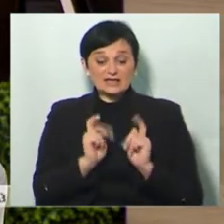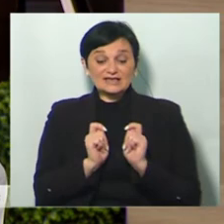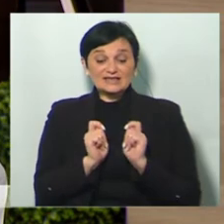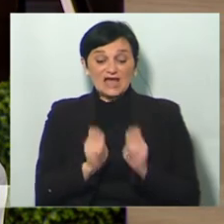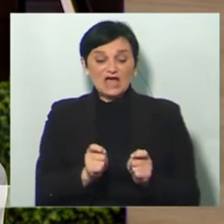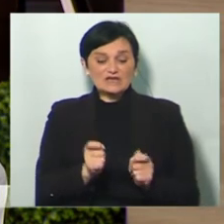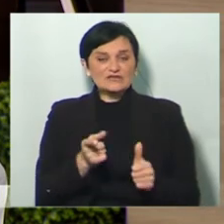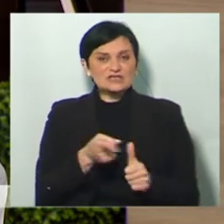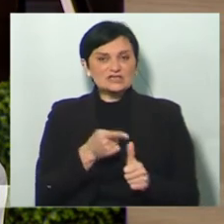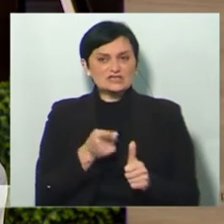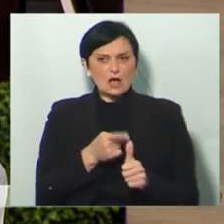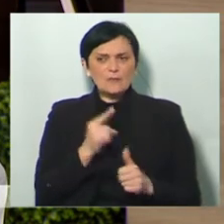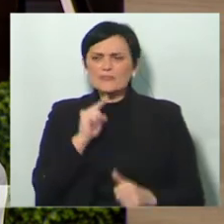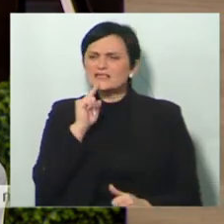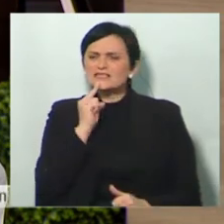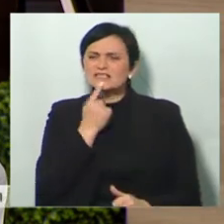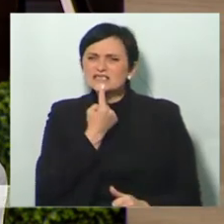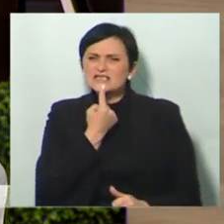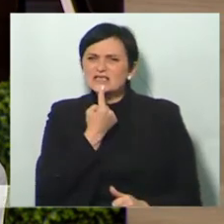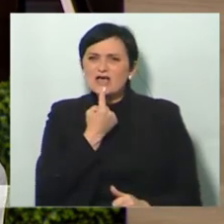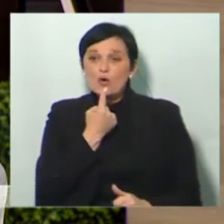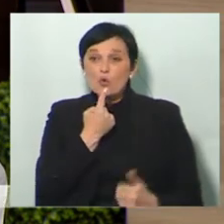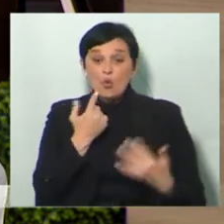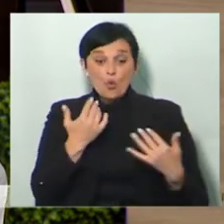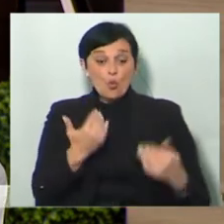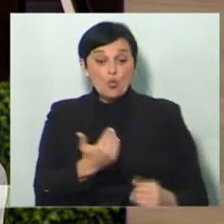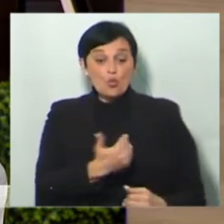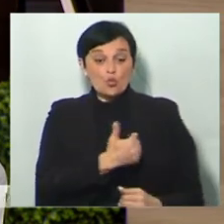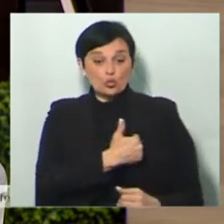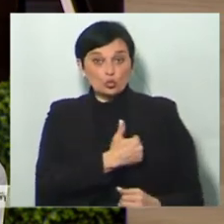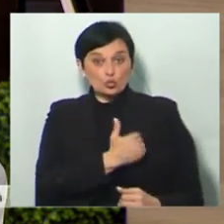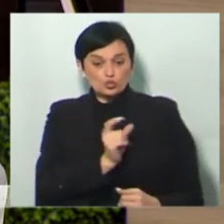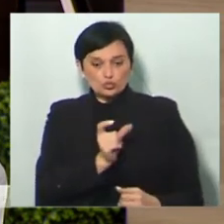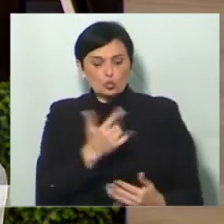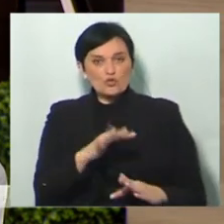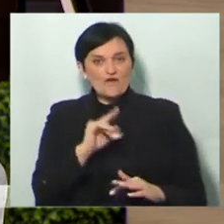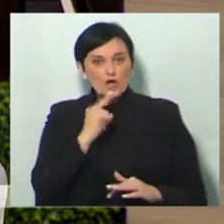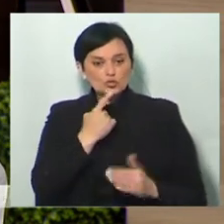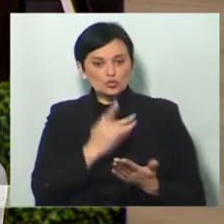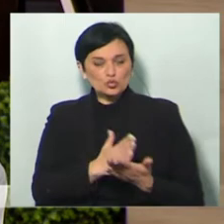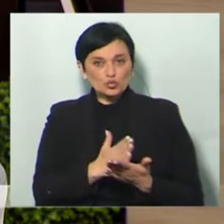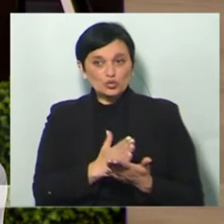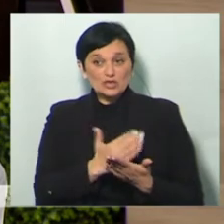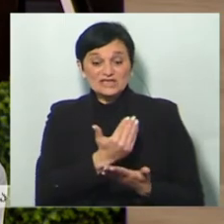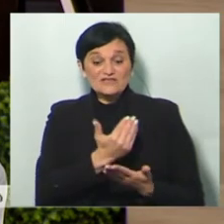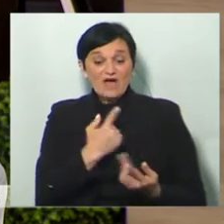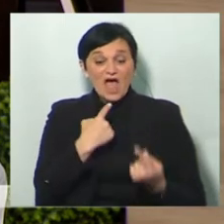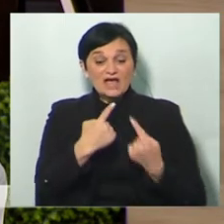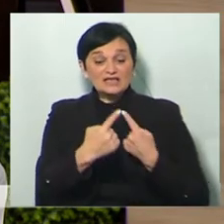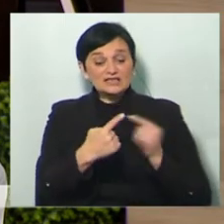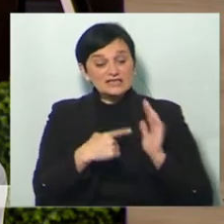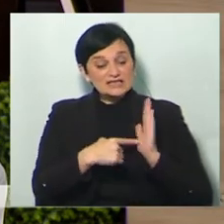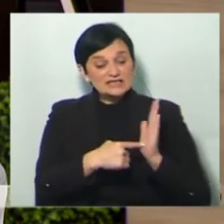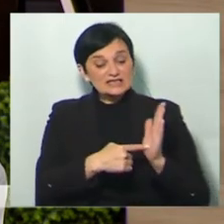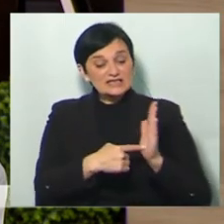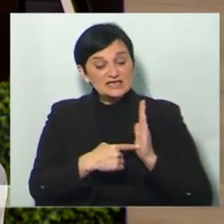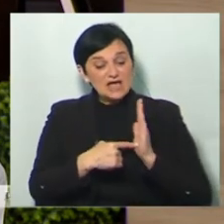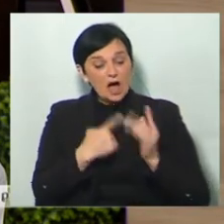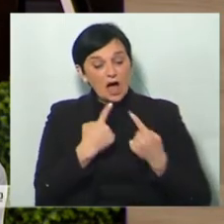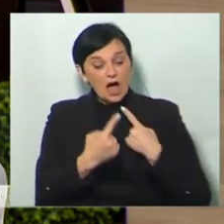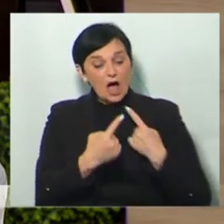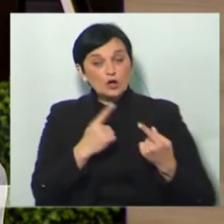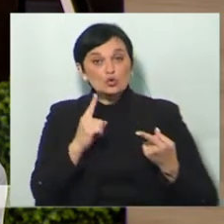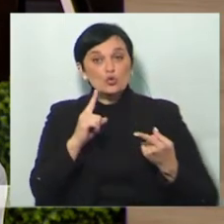სახელი, ძალიან ძნელია, უნდა უკრთულია. დაერქვას თქვენს დიალოგში და კონტაქტში